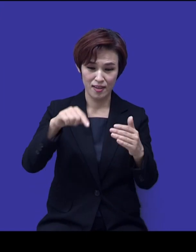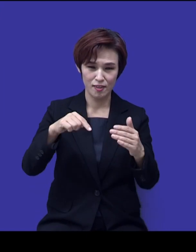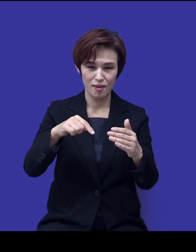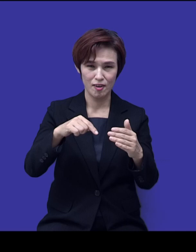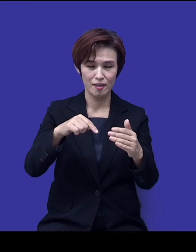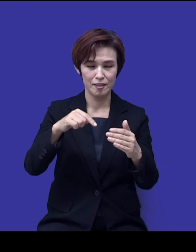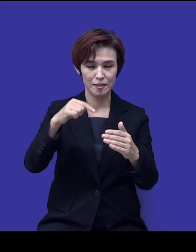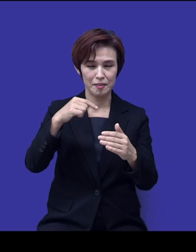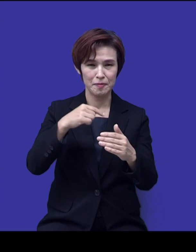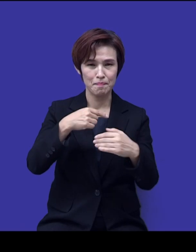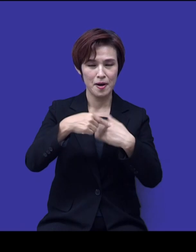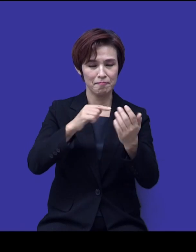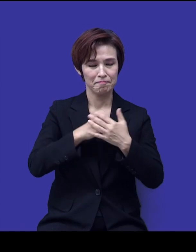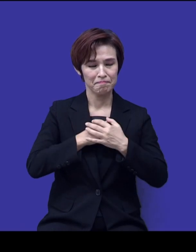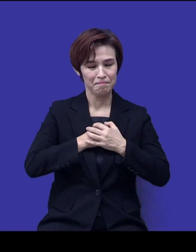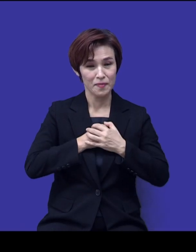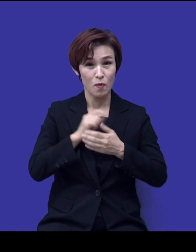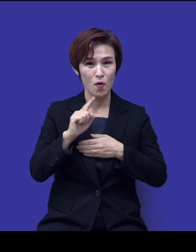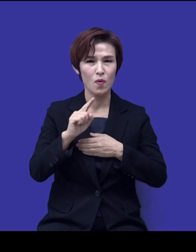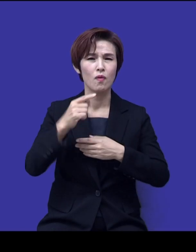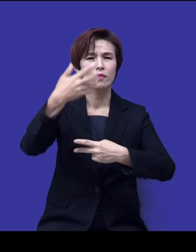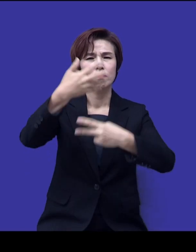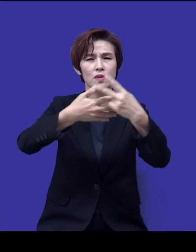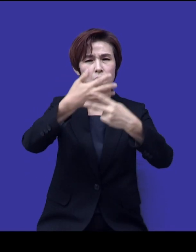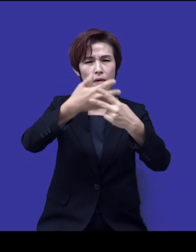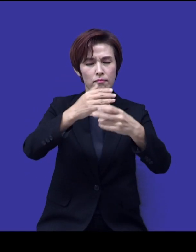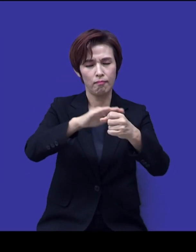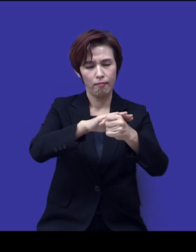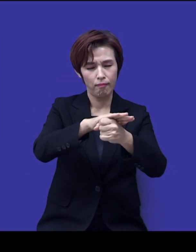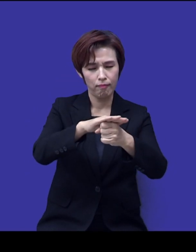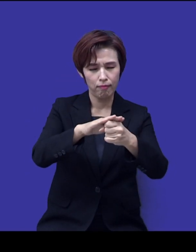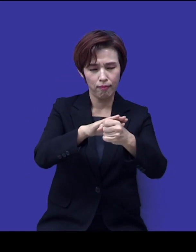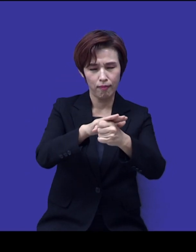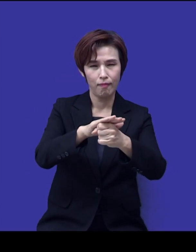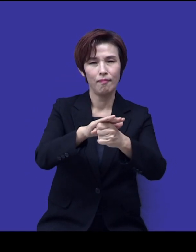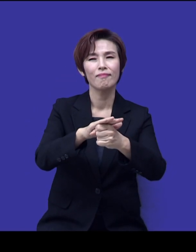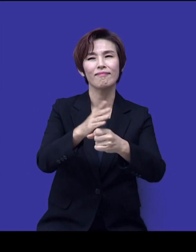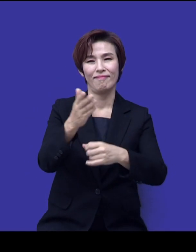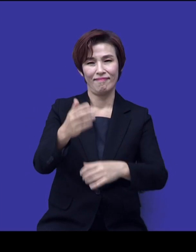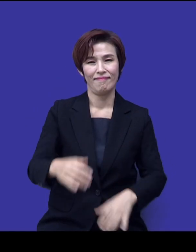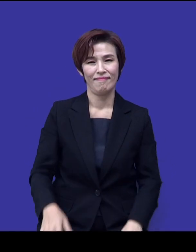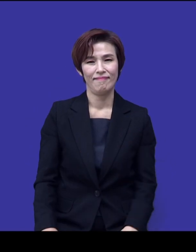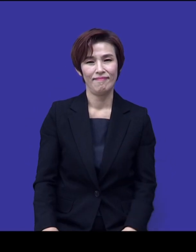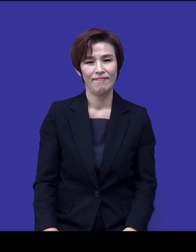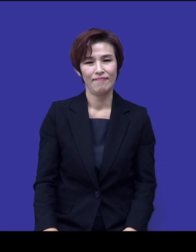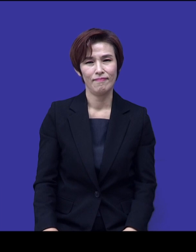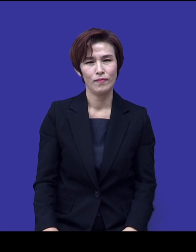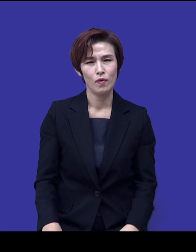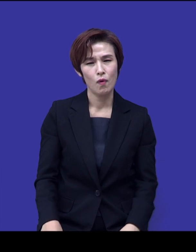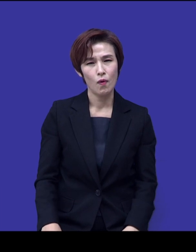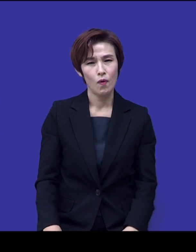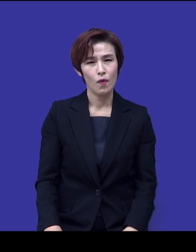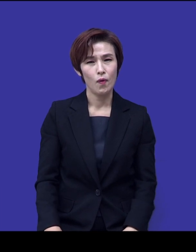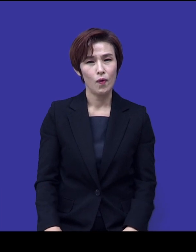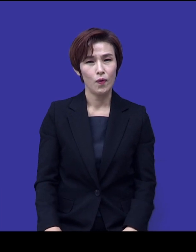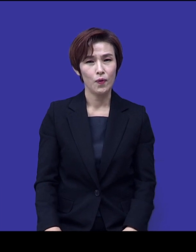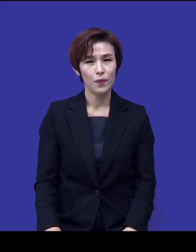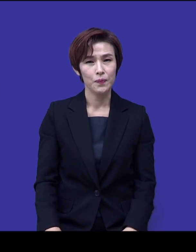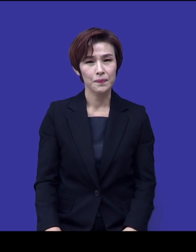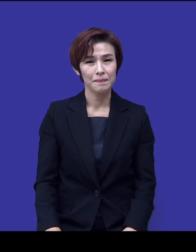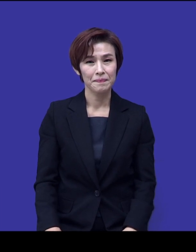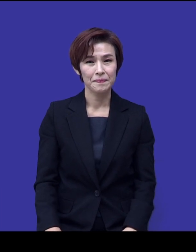게 드라마를 정말 사랑하시더라고요. 예. 그러니까 어떻게 이렇게까지 사랑할 수 있을까 하니 생각해